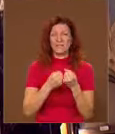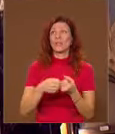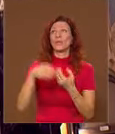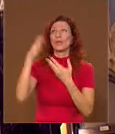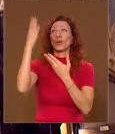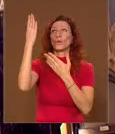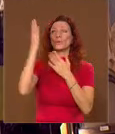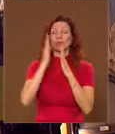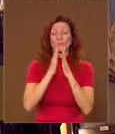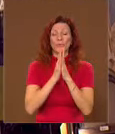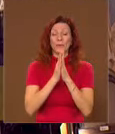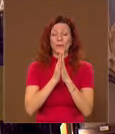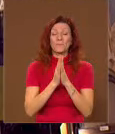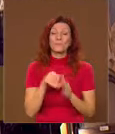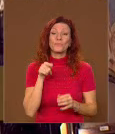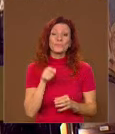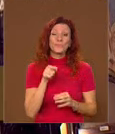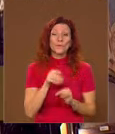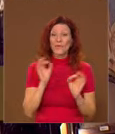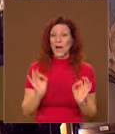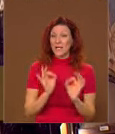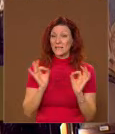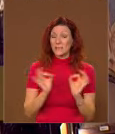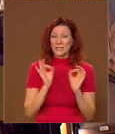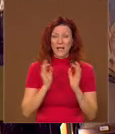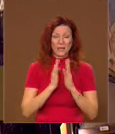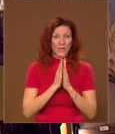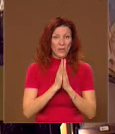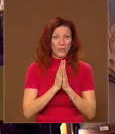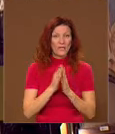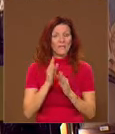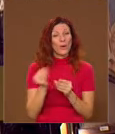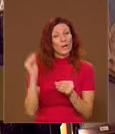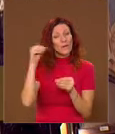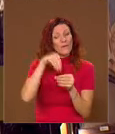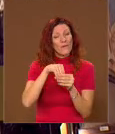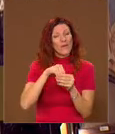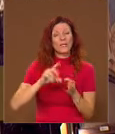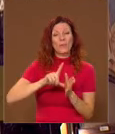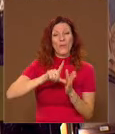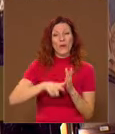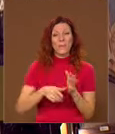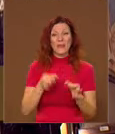А сега чуваме и специалните молитви, които църквата е въвела в ектенията по време на епидемията.